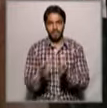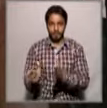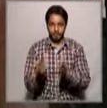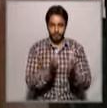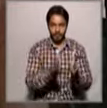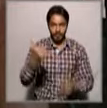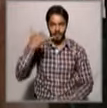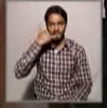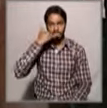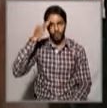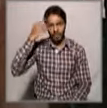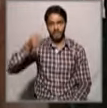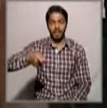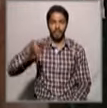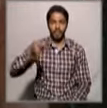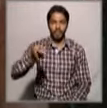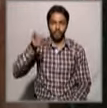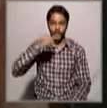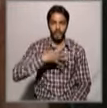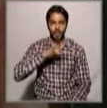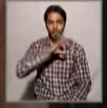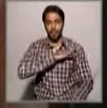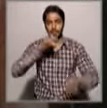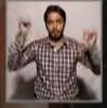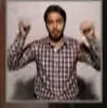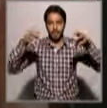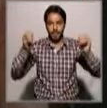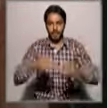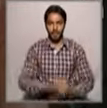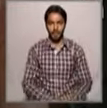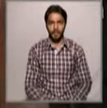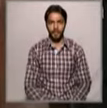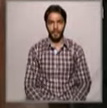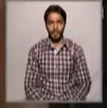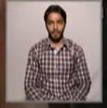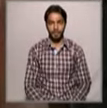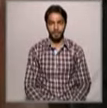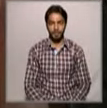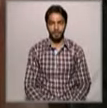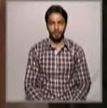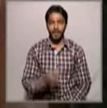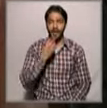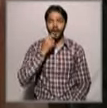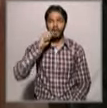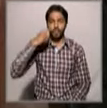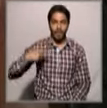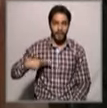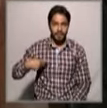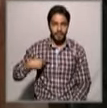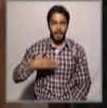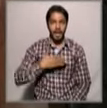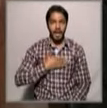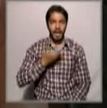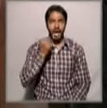اخونا احمد، السلام عليكم ورحمه الله وبركاته. وعليكم السلام ورحمه الله وبركاته. اهلا ومرحبا. الله يكرمك يا استاذ احمد. الله يرضى